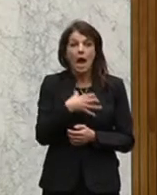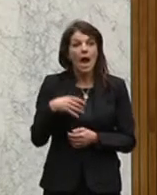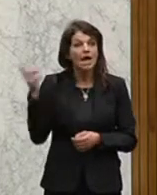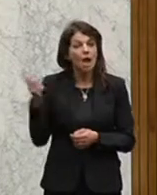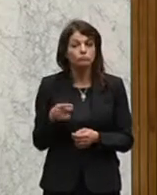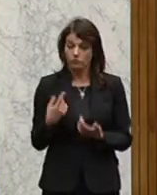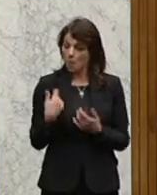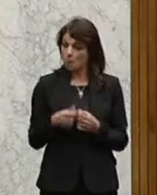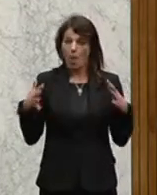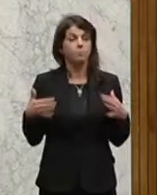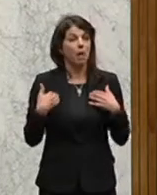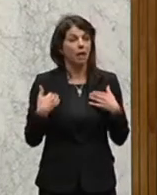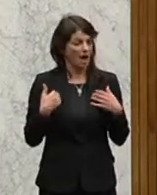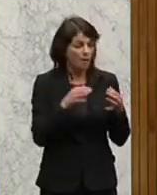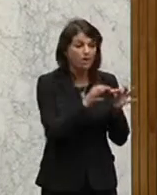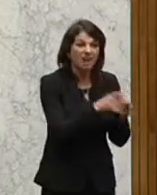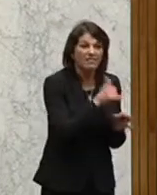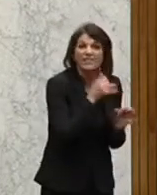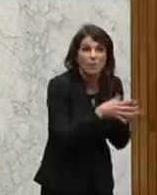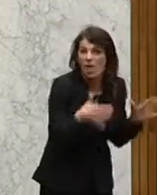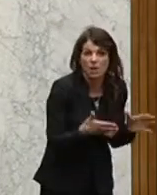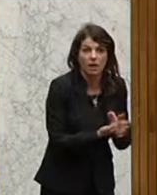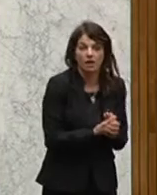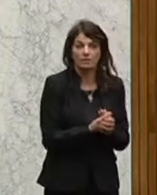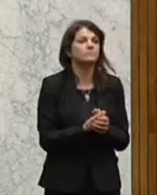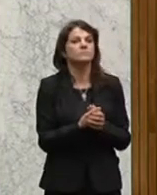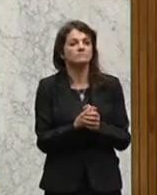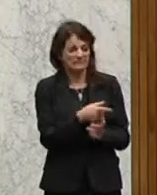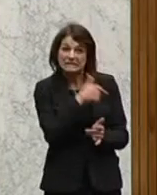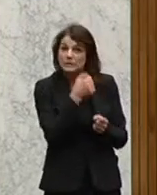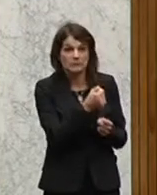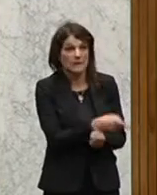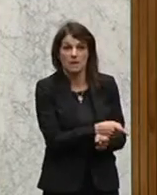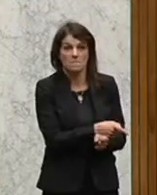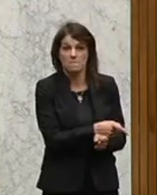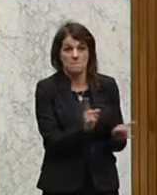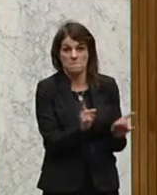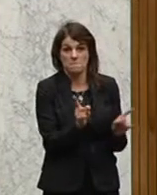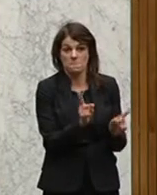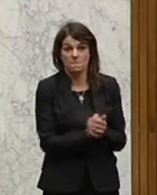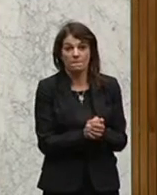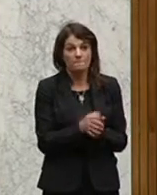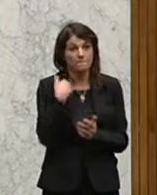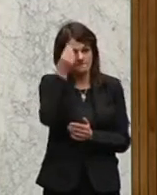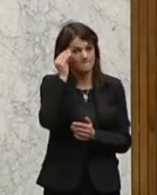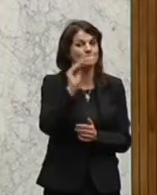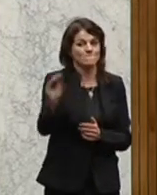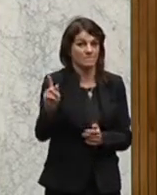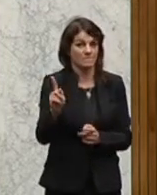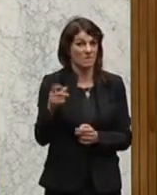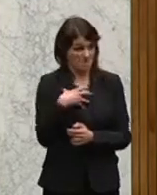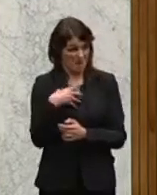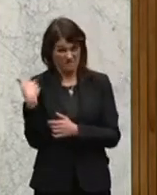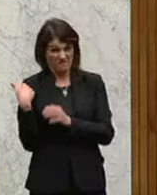sehr unabhängig, aber in Kärnten ist das nicht so sicher. Also ich sage Ihnen eins, ich weiß nicht, ob die